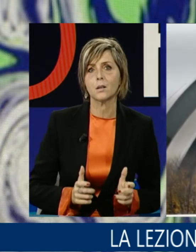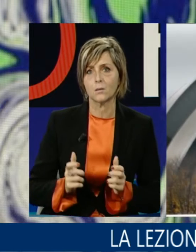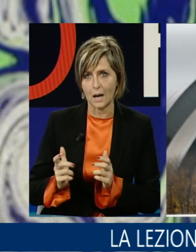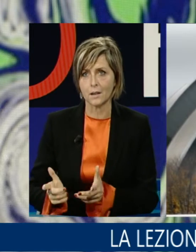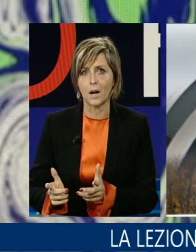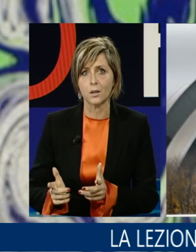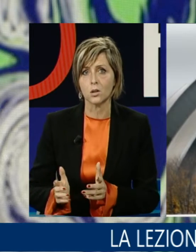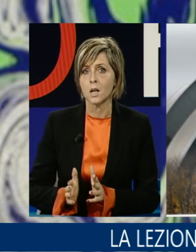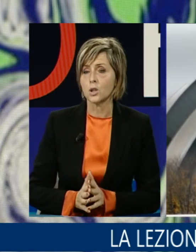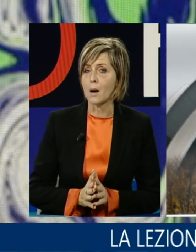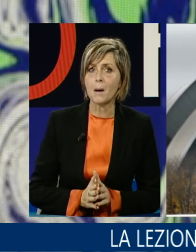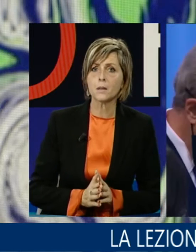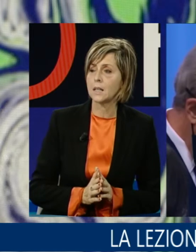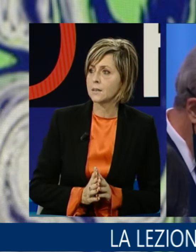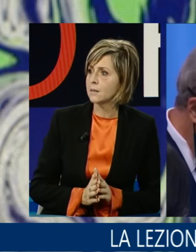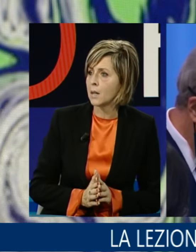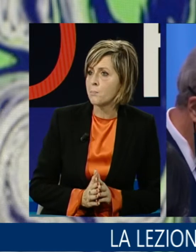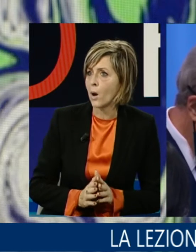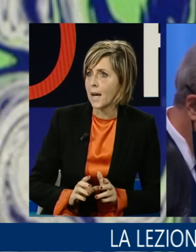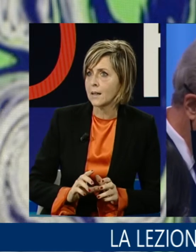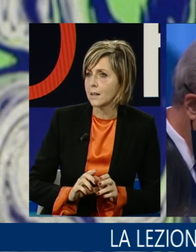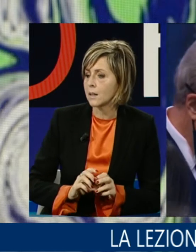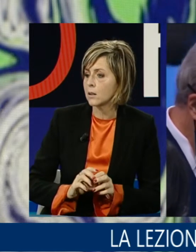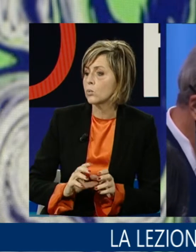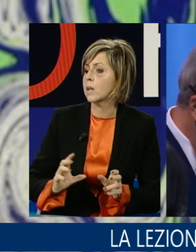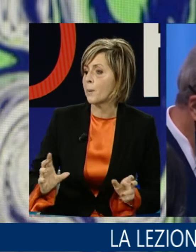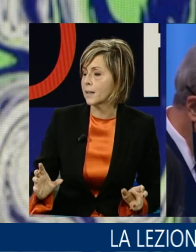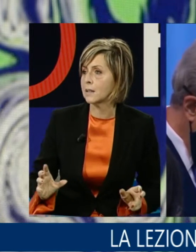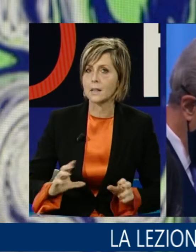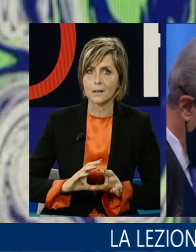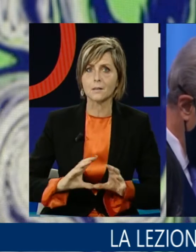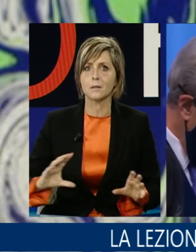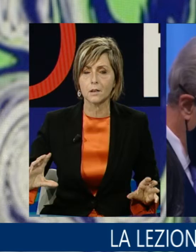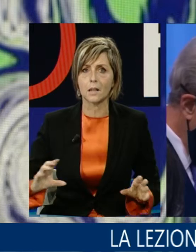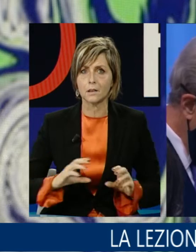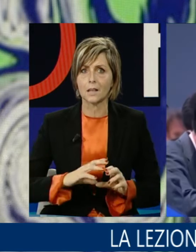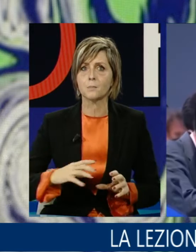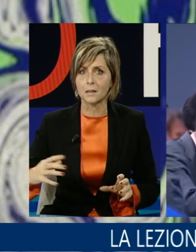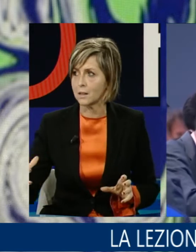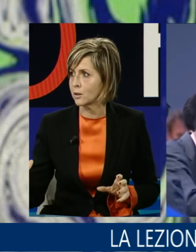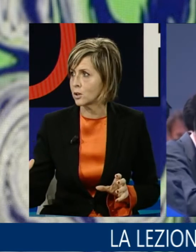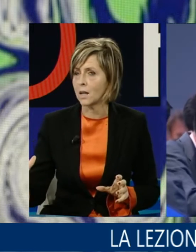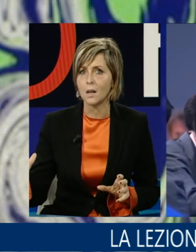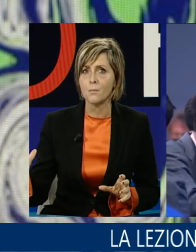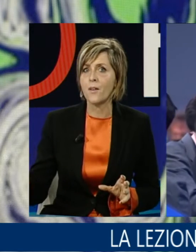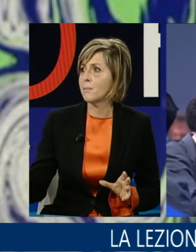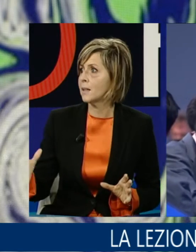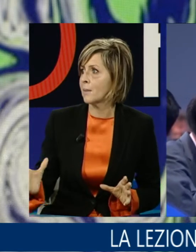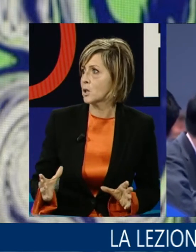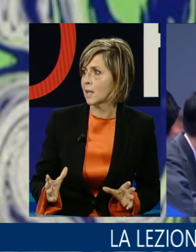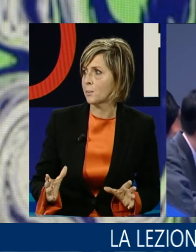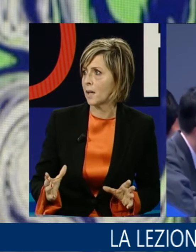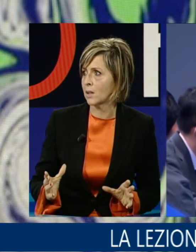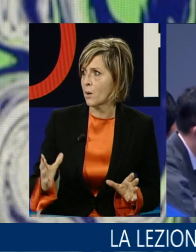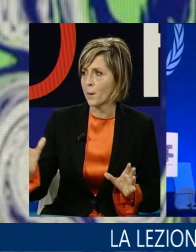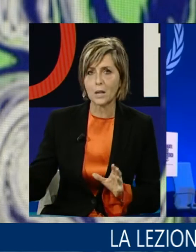anche arrivarci. Cioè, abbiamo delle, e poi anche tutta la parte della di trasmettere energia. Mi viene in mente la